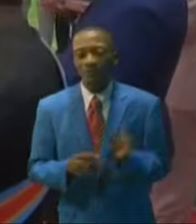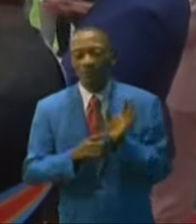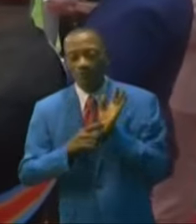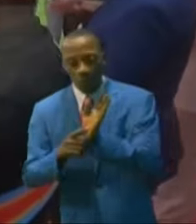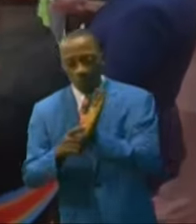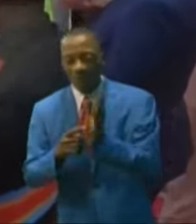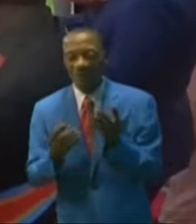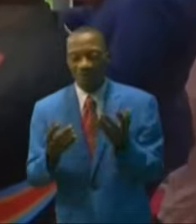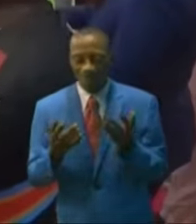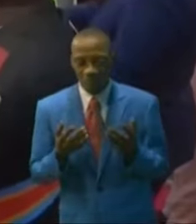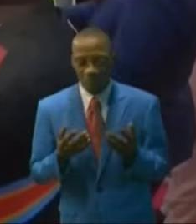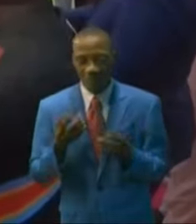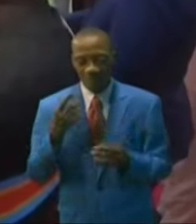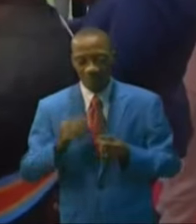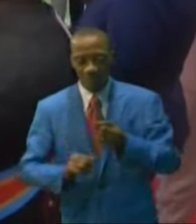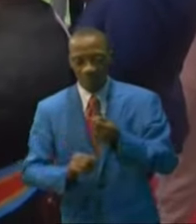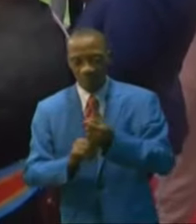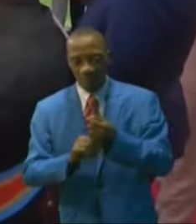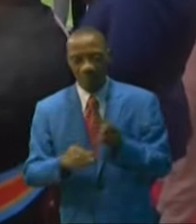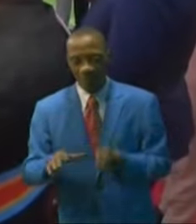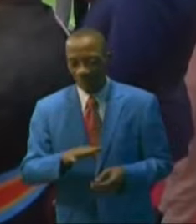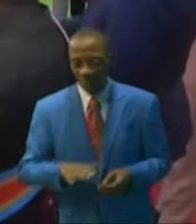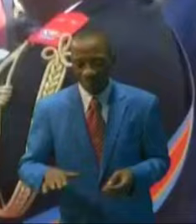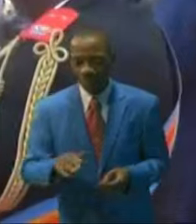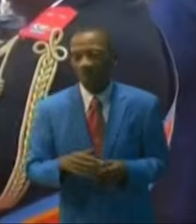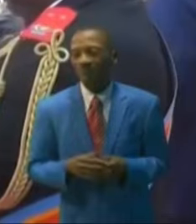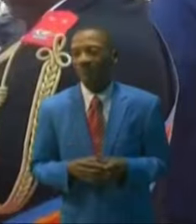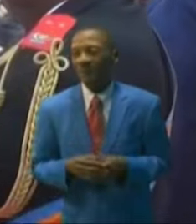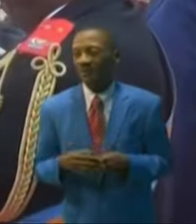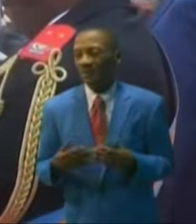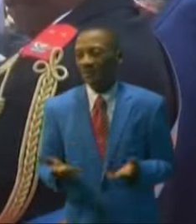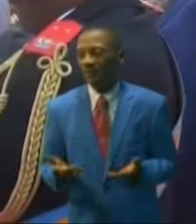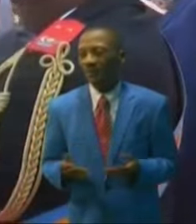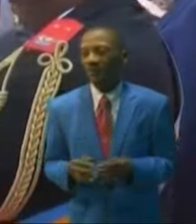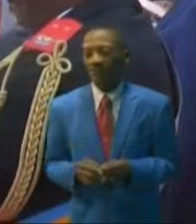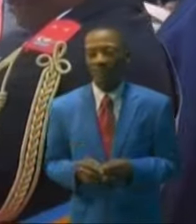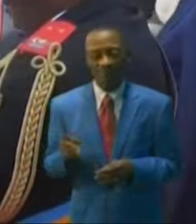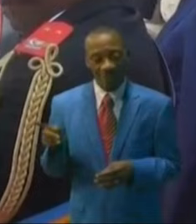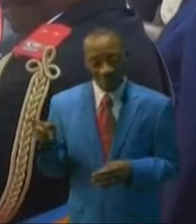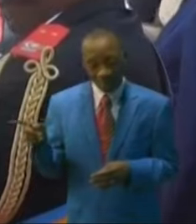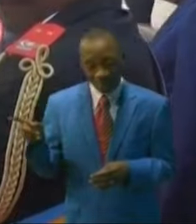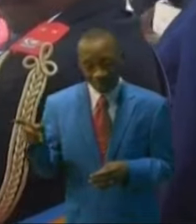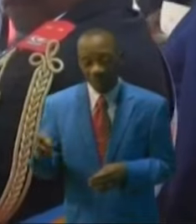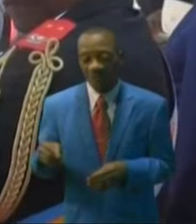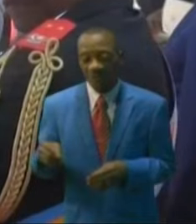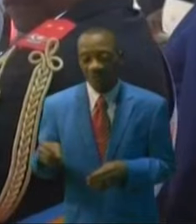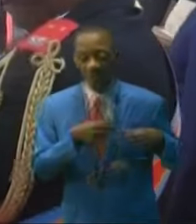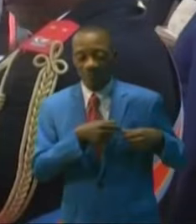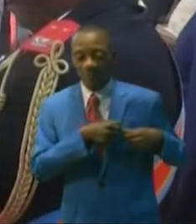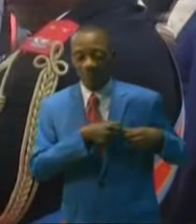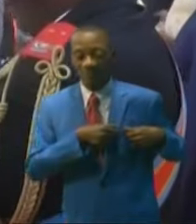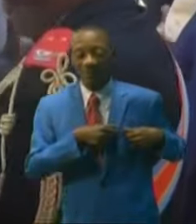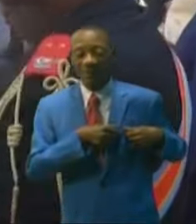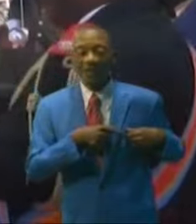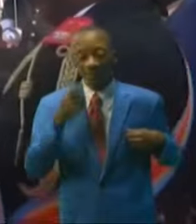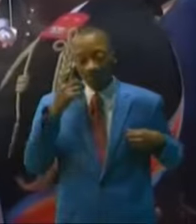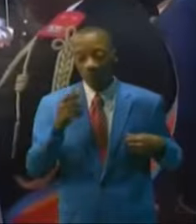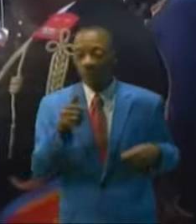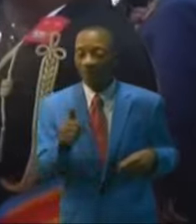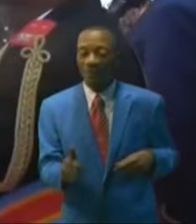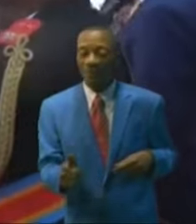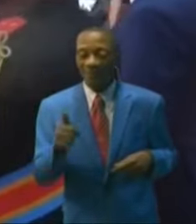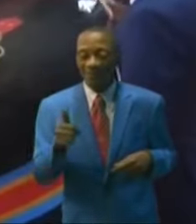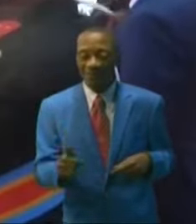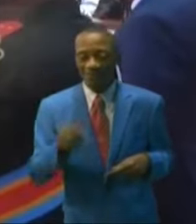les efforts de l'État. Autre organisation bénéficiaire de la récompense de la nation, la société JM Construction. Le chancelier des